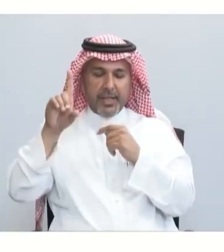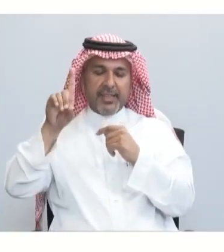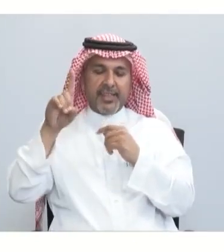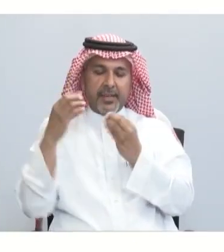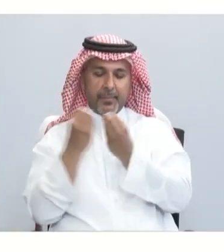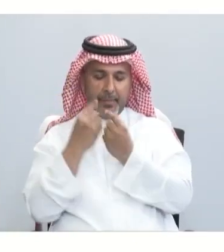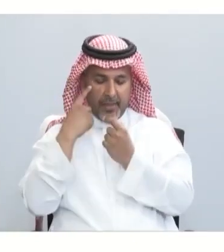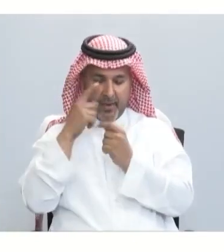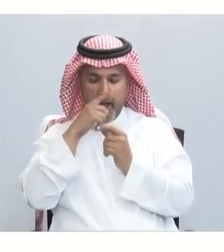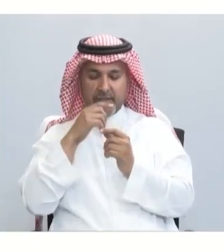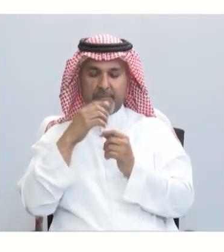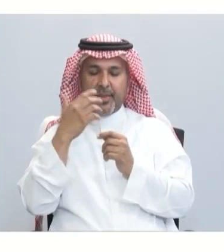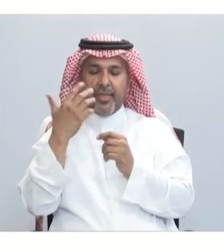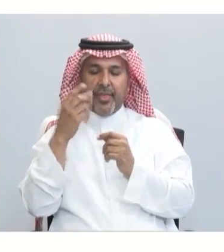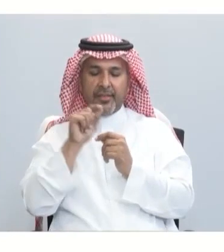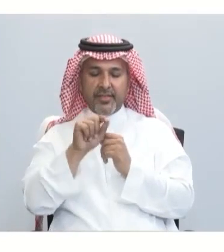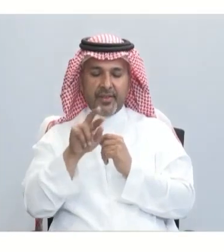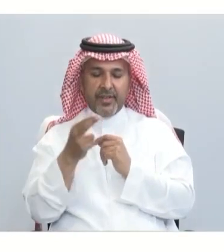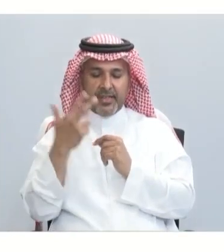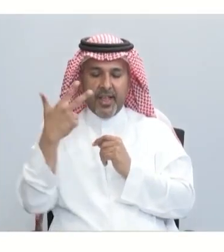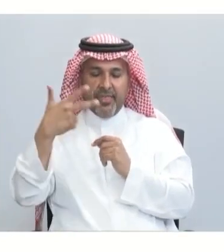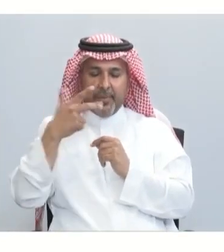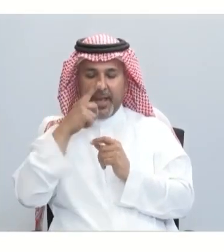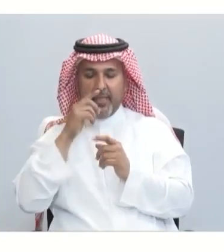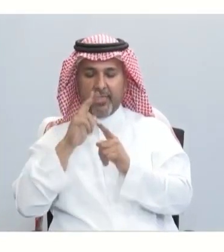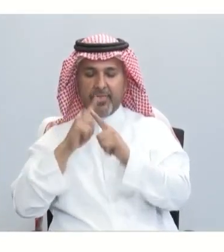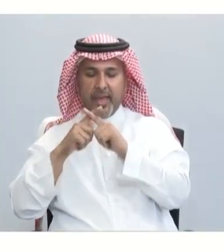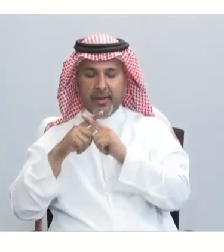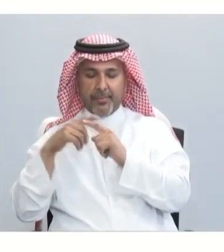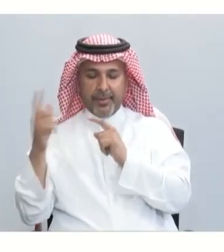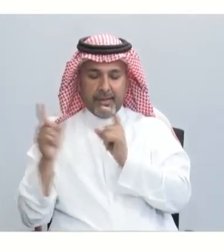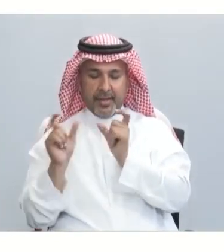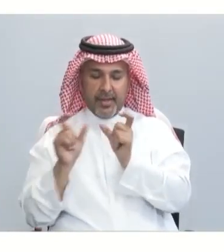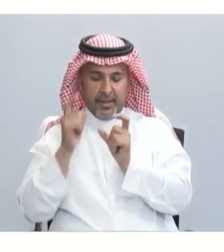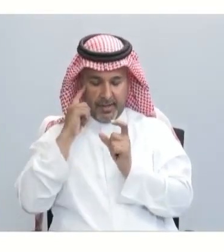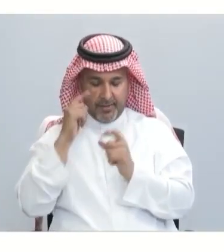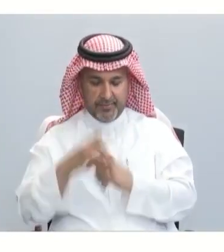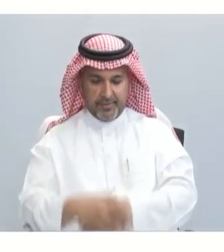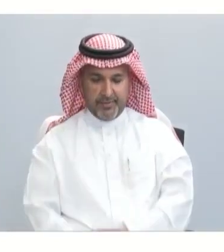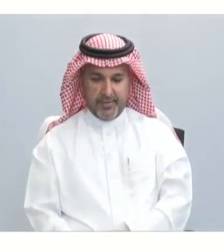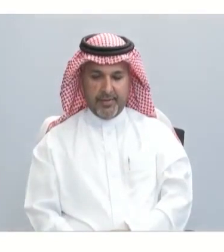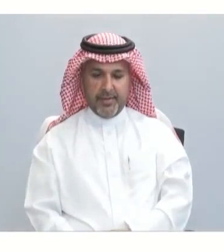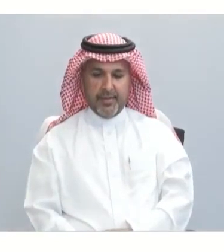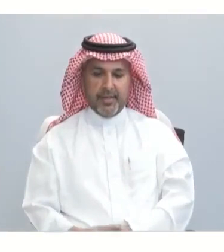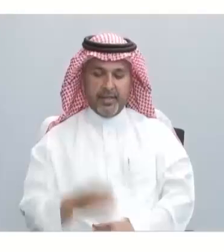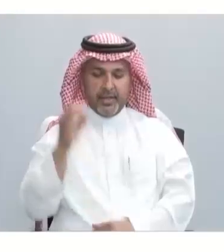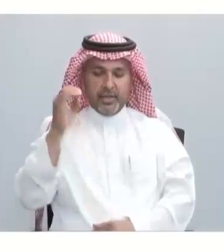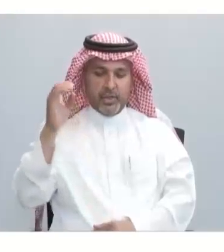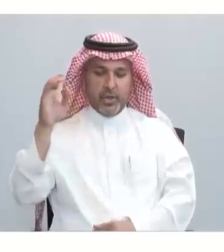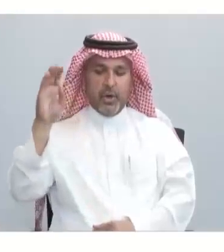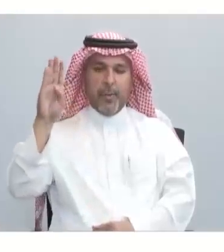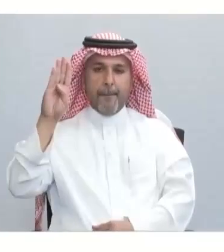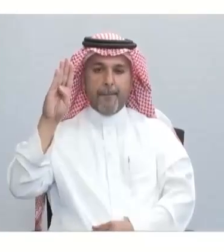من بضربها في الدي بعدين بضربها في الخمسه خطا احنا نريد خمسه صافيه اذا الحل الصحيح هو b حلنا الصحيح راح